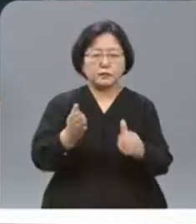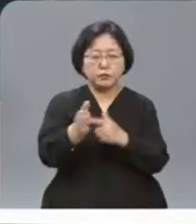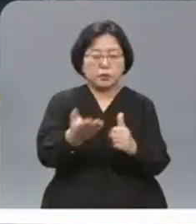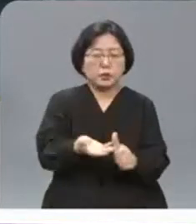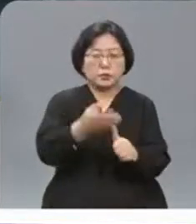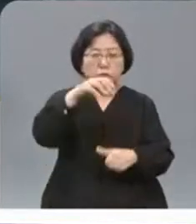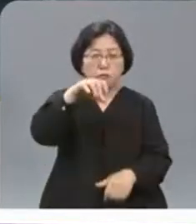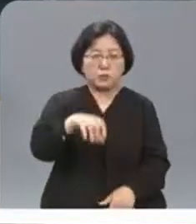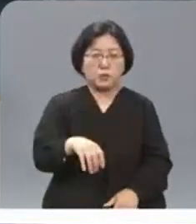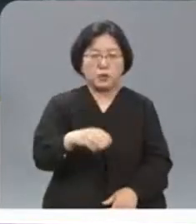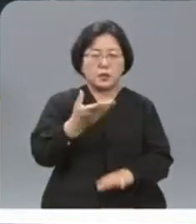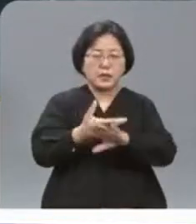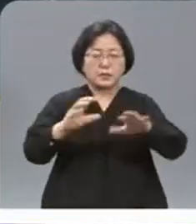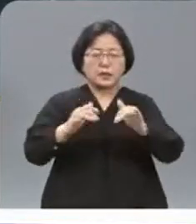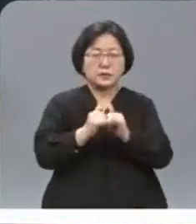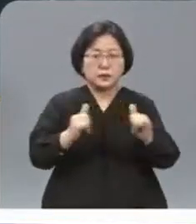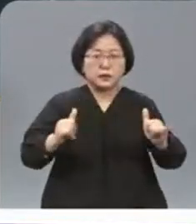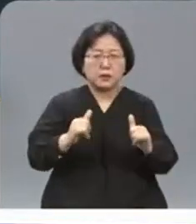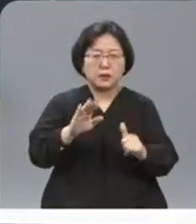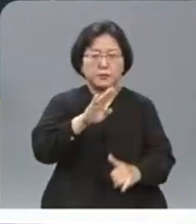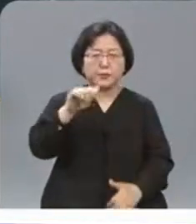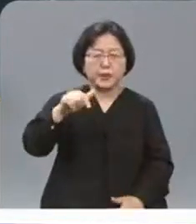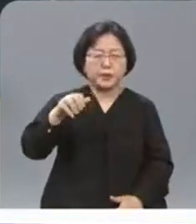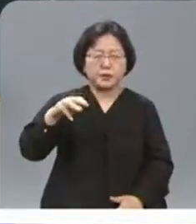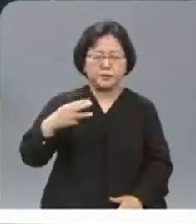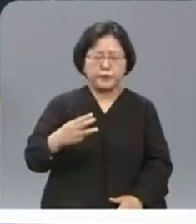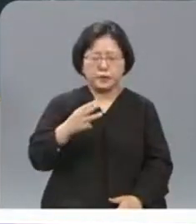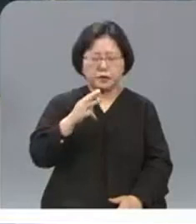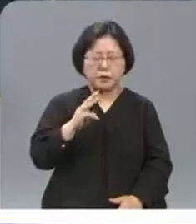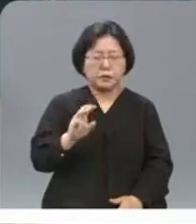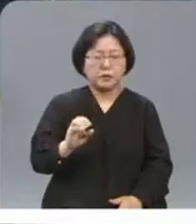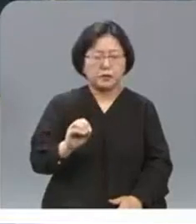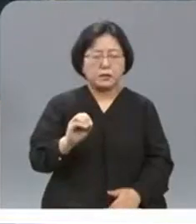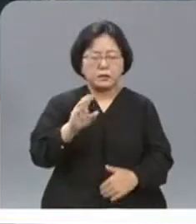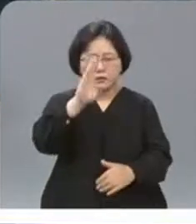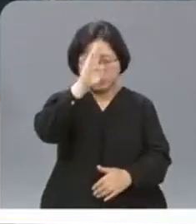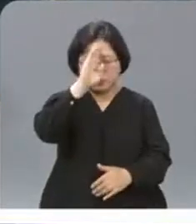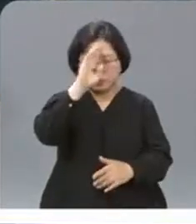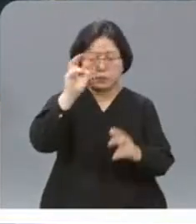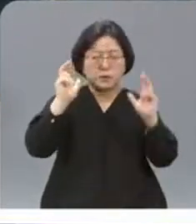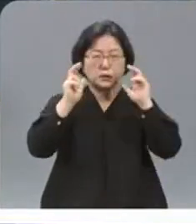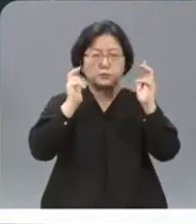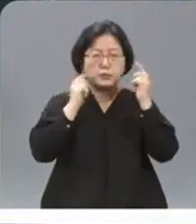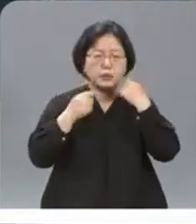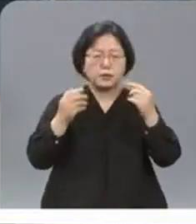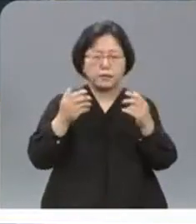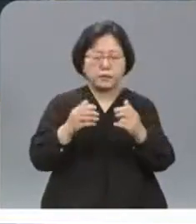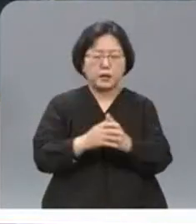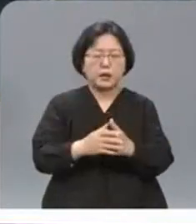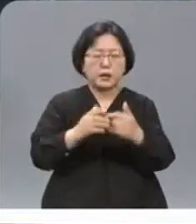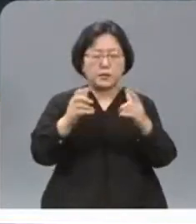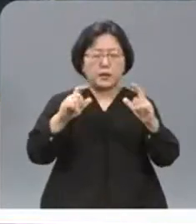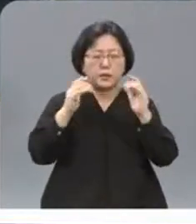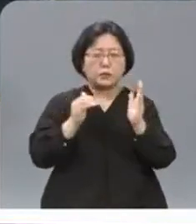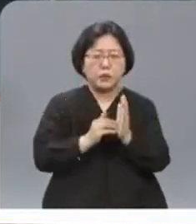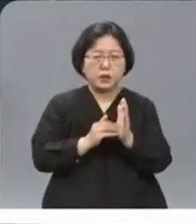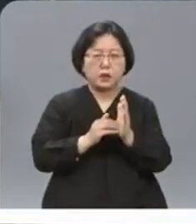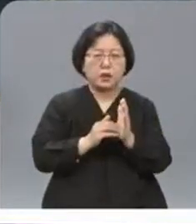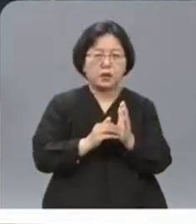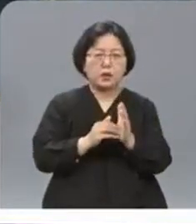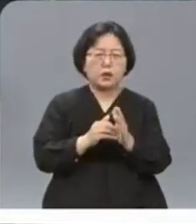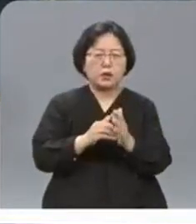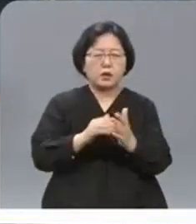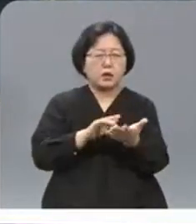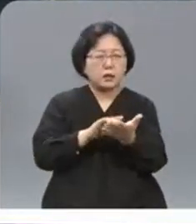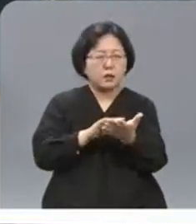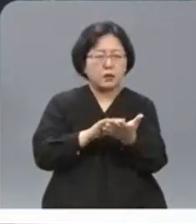양식장에서 일했던 한 외국인 노동자의 백혈병 산재 판정 이후에 수산용 프로 말린 노출의 위험성을이 시간에